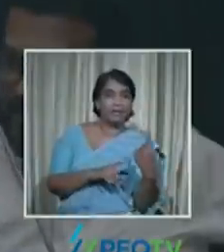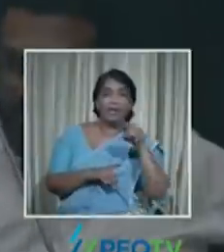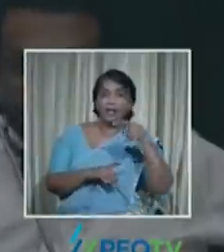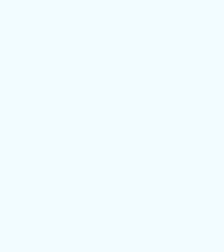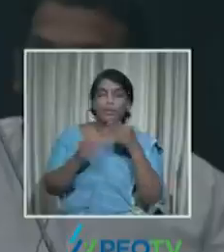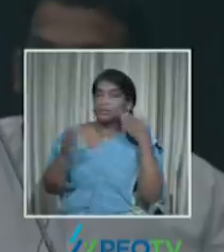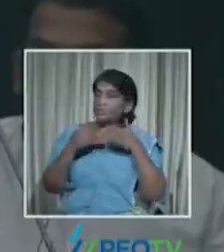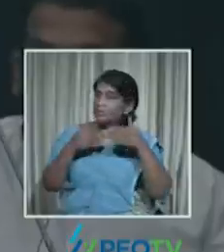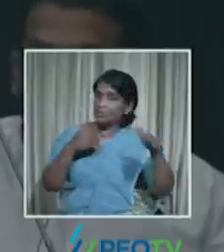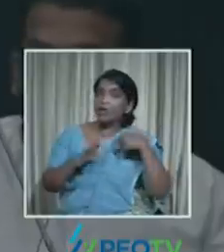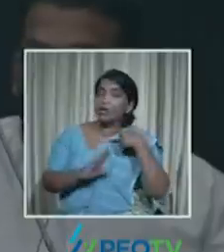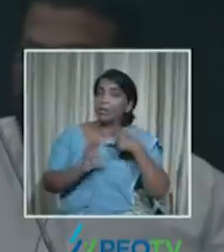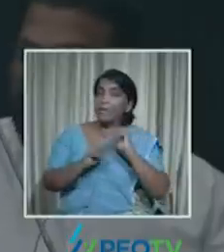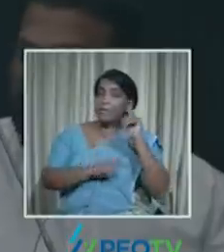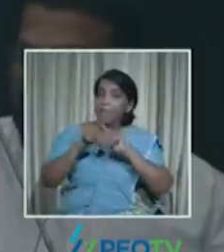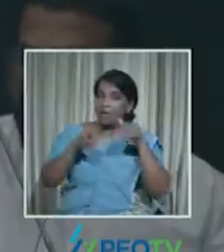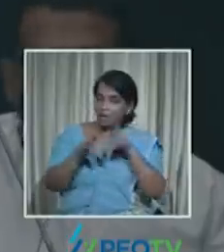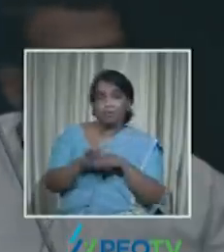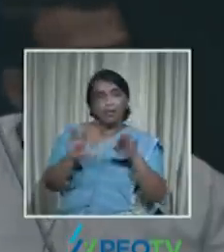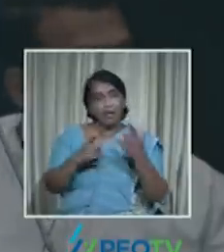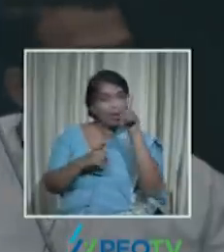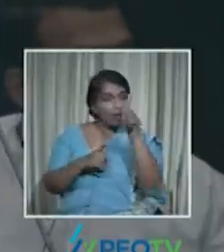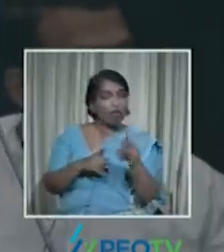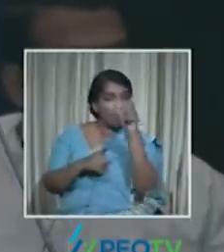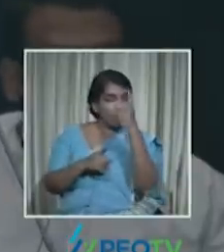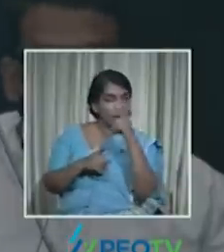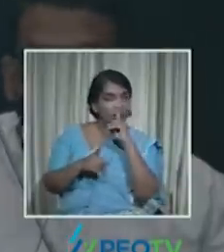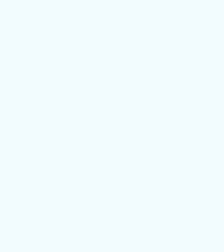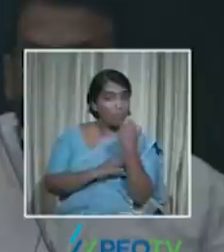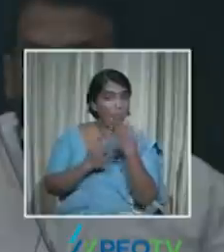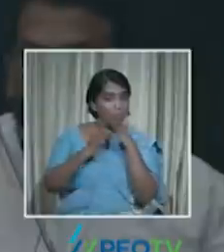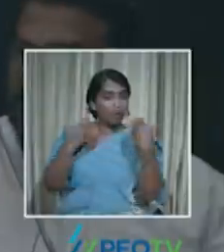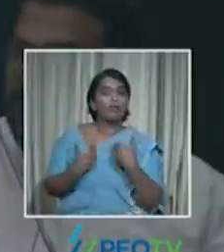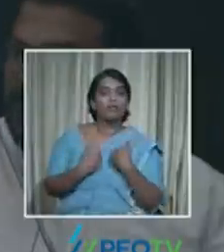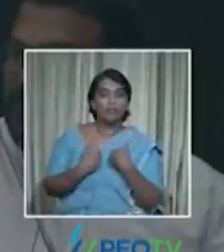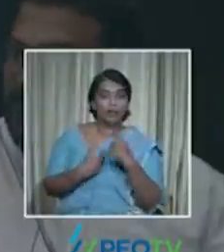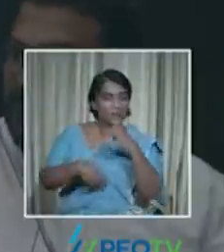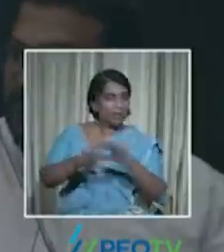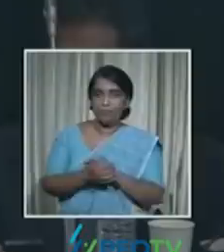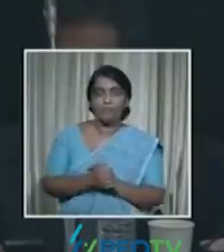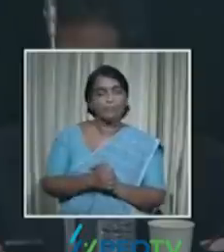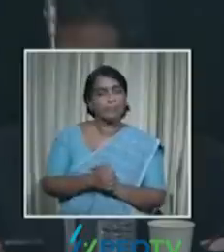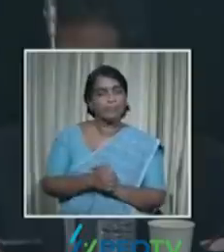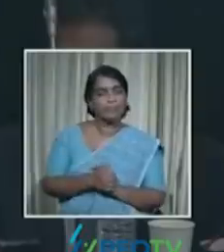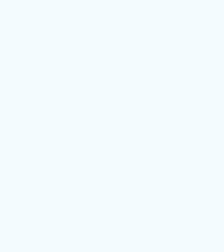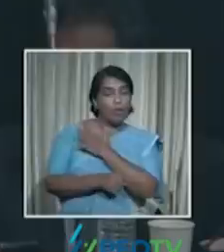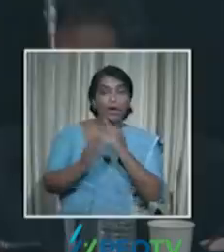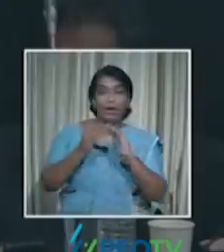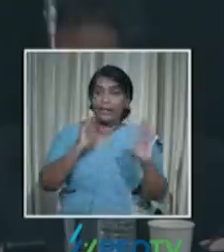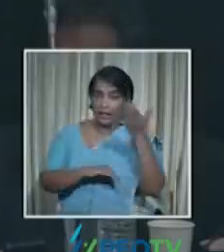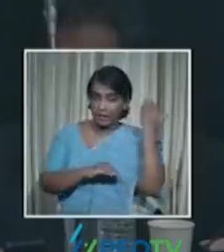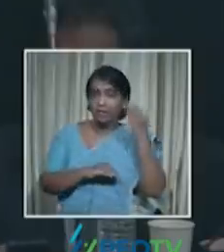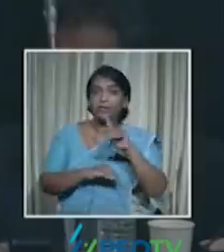112ක් පෙන්වන්න ඕන. මේ පාර්ලිමේන්තුව ඇතුලේ කවුරු හරි එක පුද්ගලයෙක් කියනවා නම් එයාට බහුතර බලය තියෙනවා කියලා එක මොහොතක්වත් අපි ආණ්ඩුවේ ඉන්නේ නැහැ. ගෝටා ගෝ හෝම්